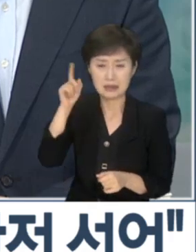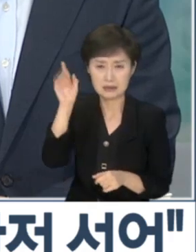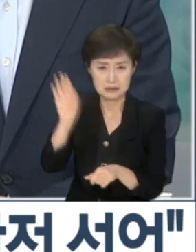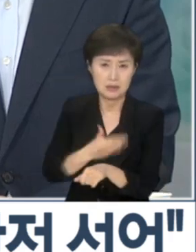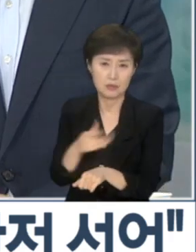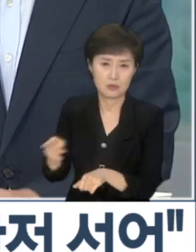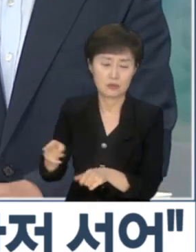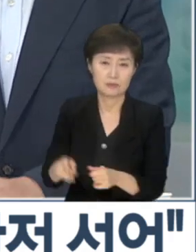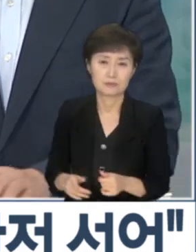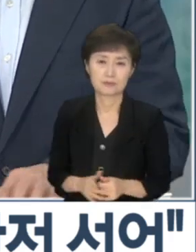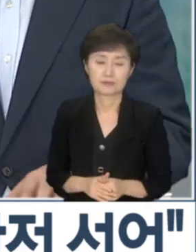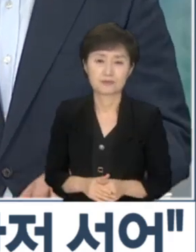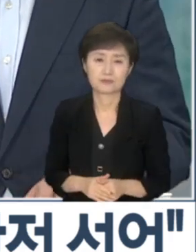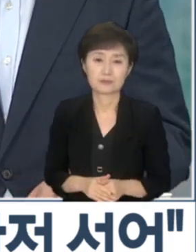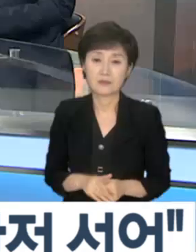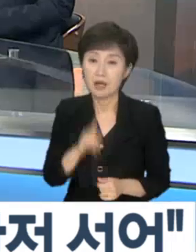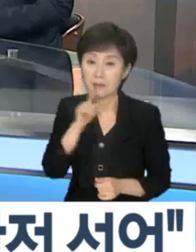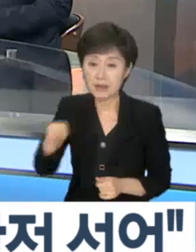생각합니다라는